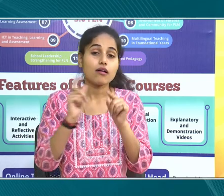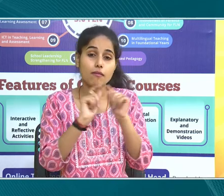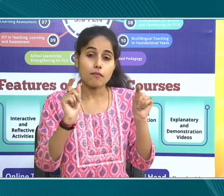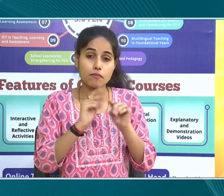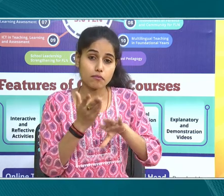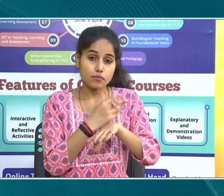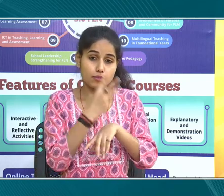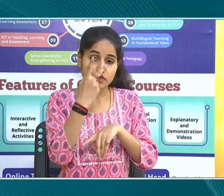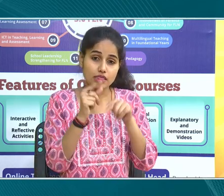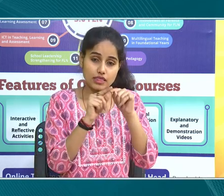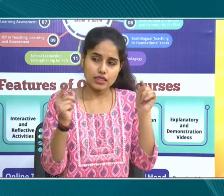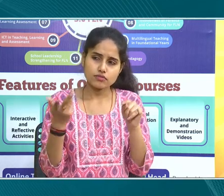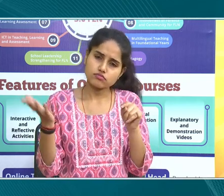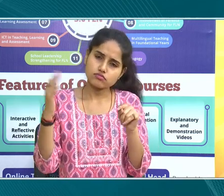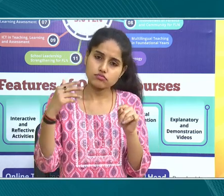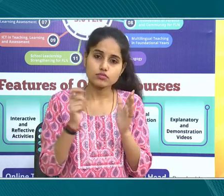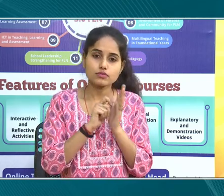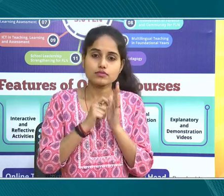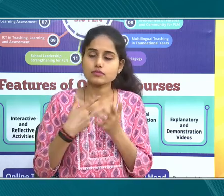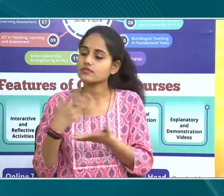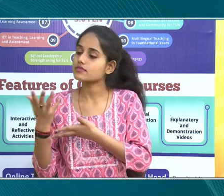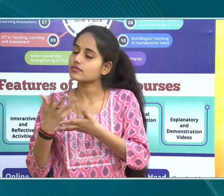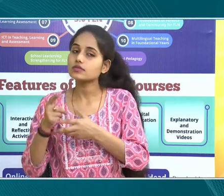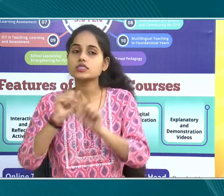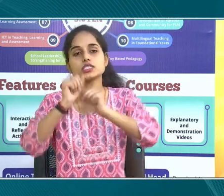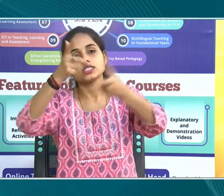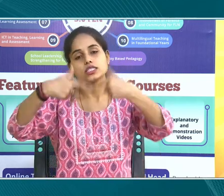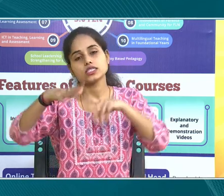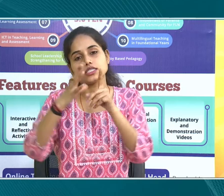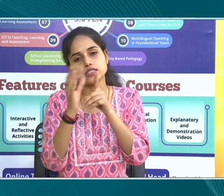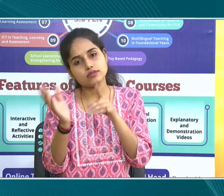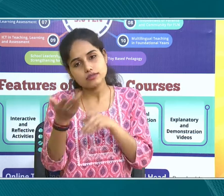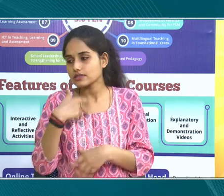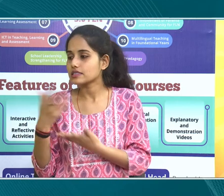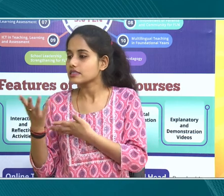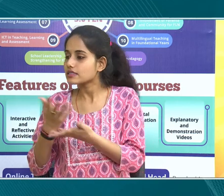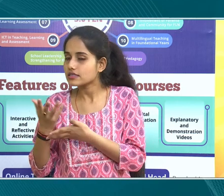लेट्स आप भी लिखिए हम राहुल जी के डिस्कस करेंगे यहां पे